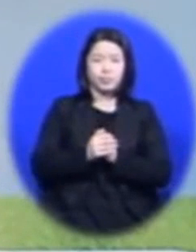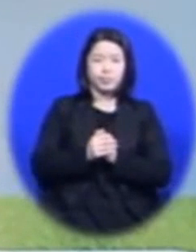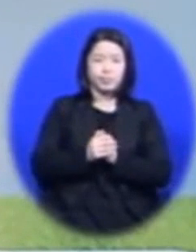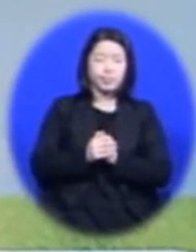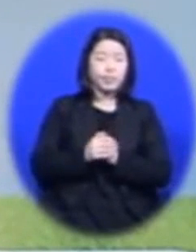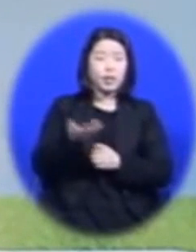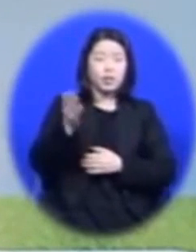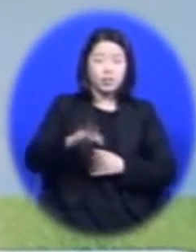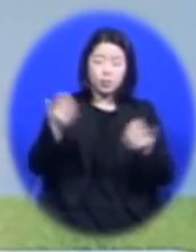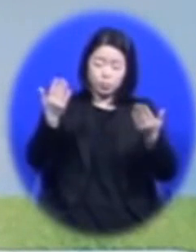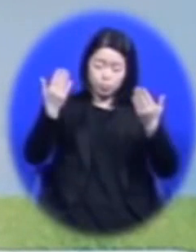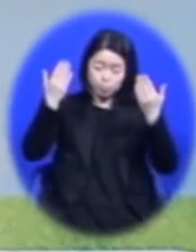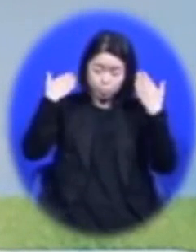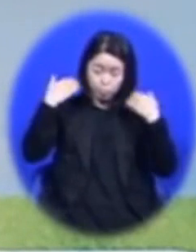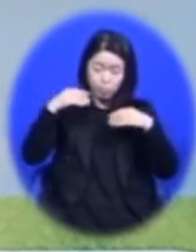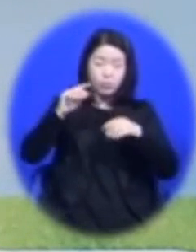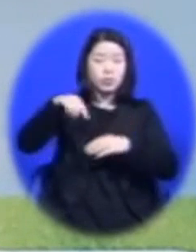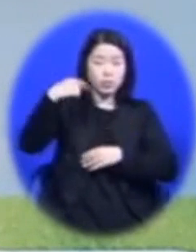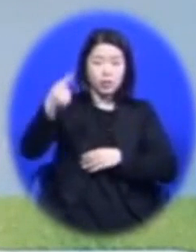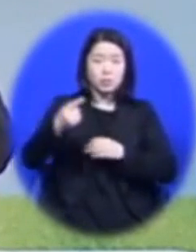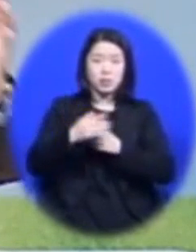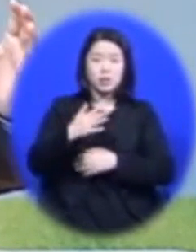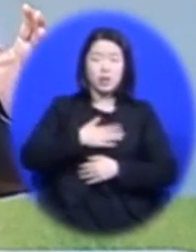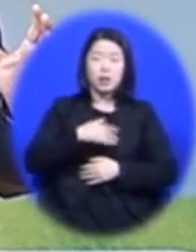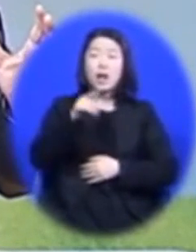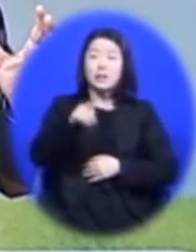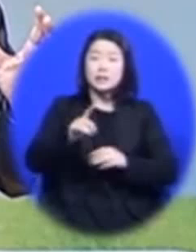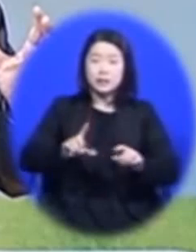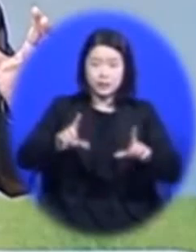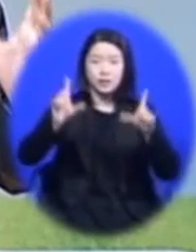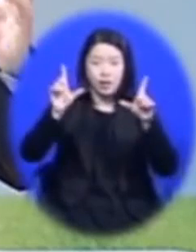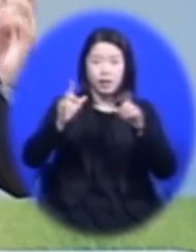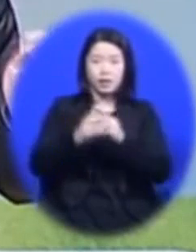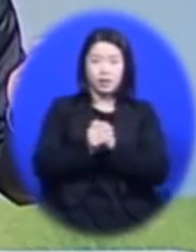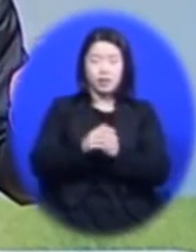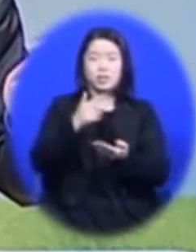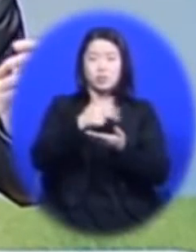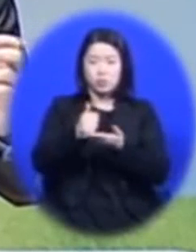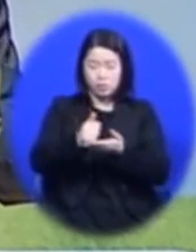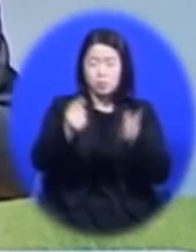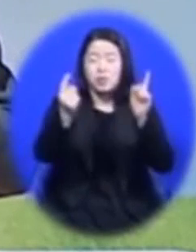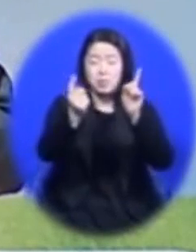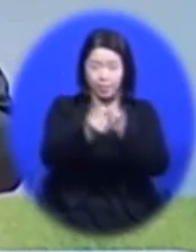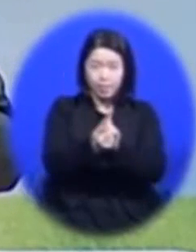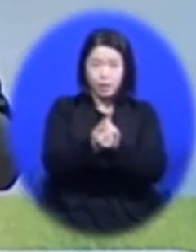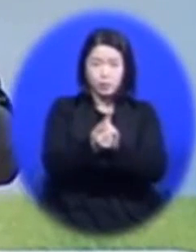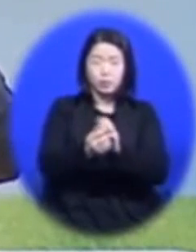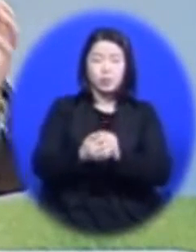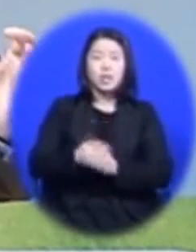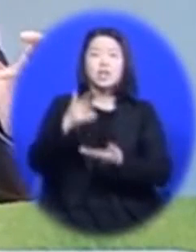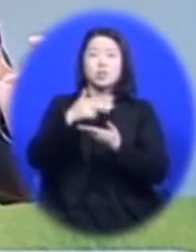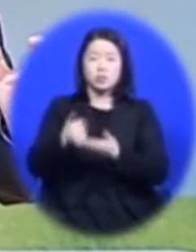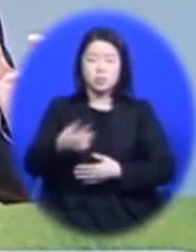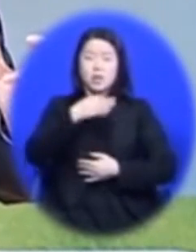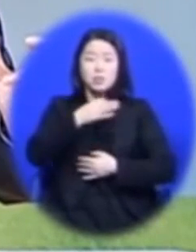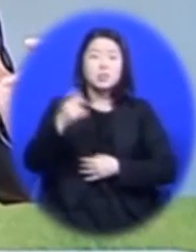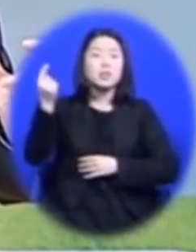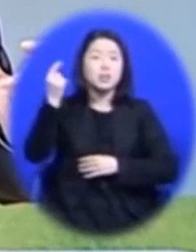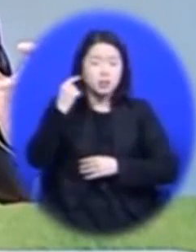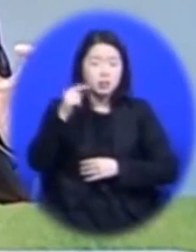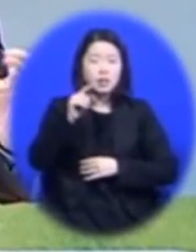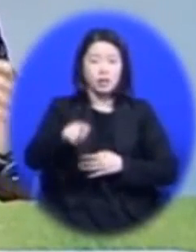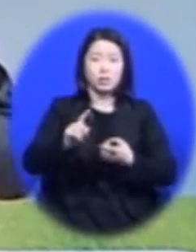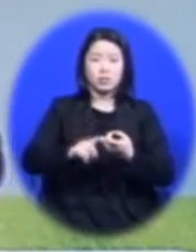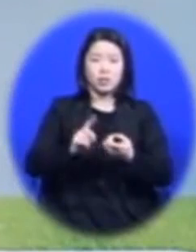근데 지나고 난 다음에 내가 그날 주님을 만났고 주님의 음성을 들었다는